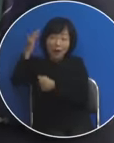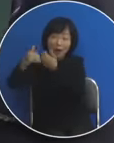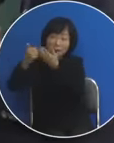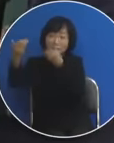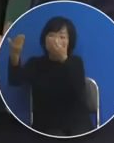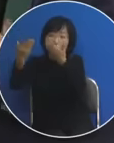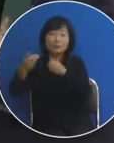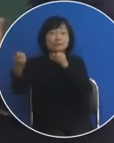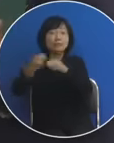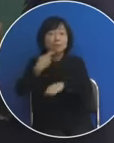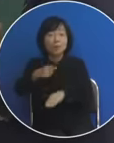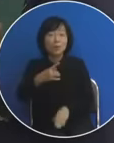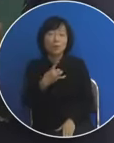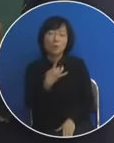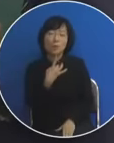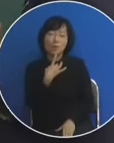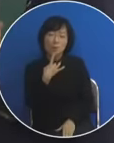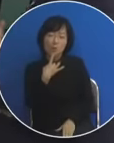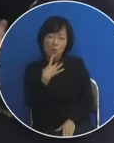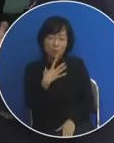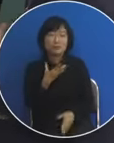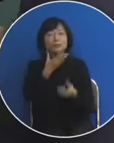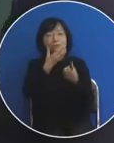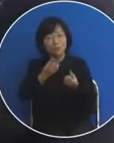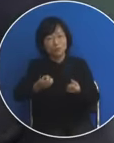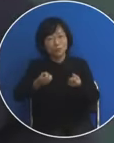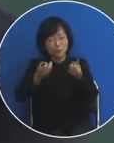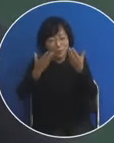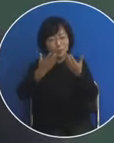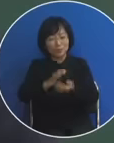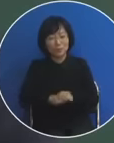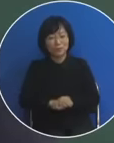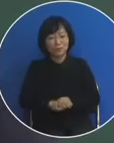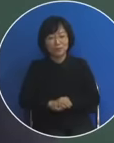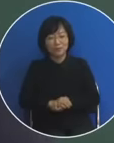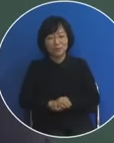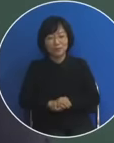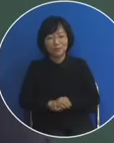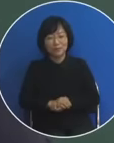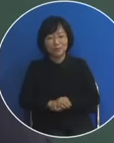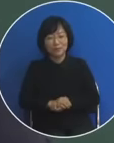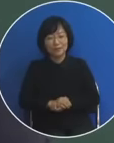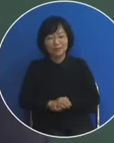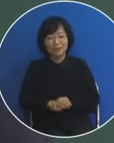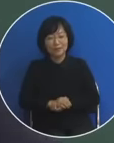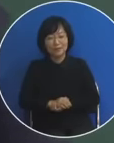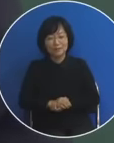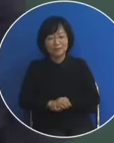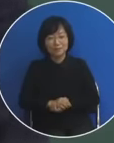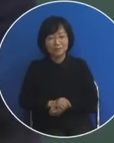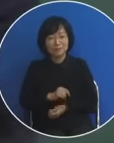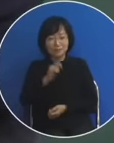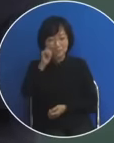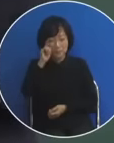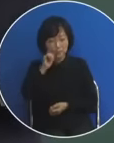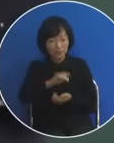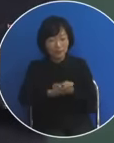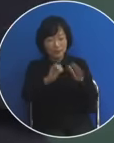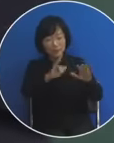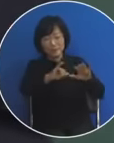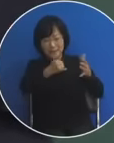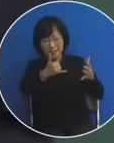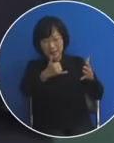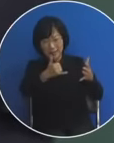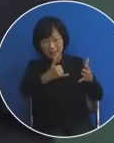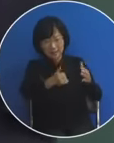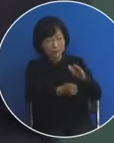even greedy after that. But God gives the answer of only. 세상 사람처럼 성공하는 게 아닙니다. 하나님은 그보다 더 큰 유일성의 답을 줘. And